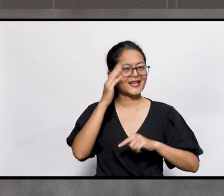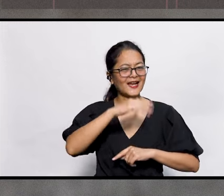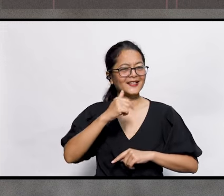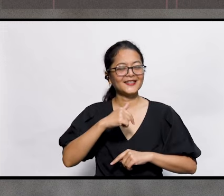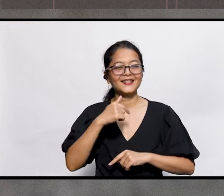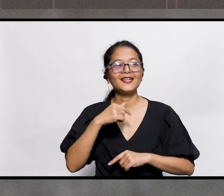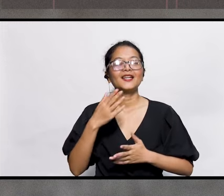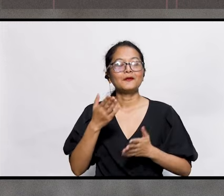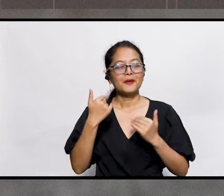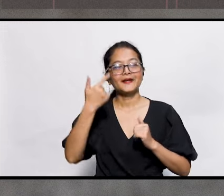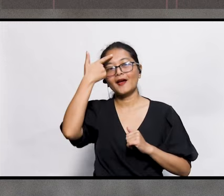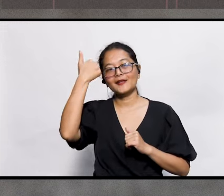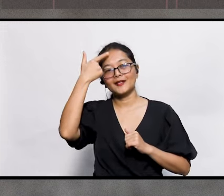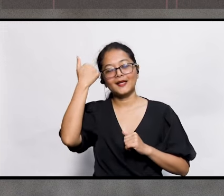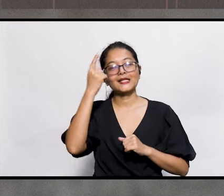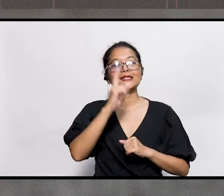satu